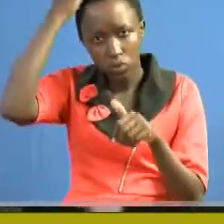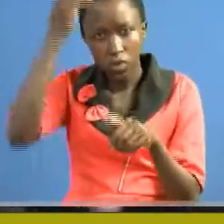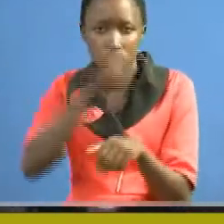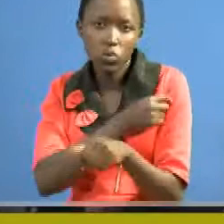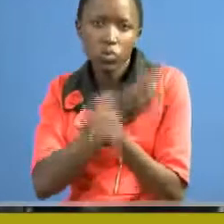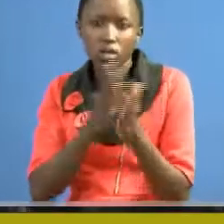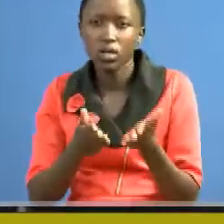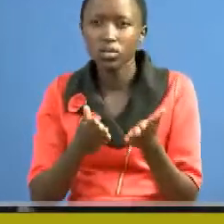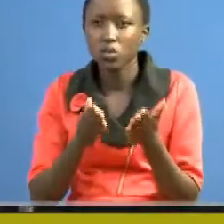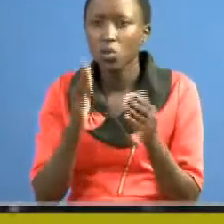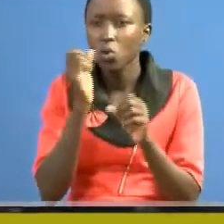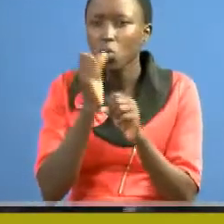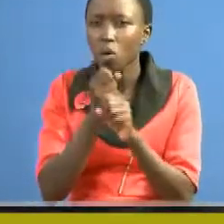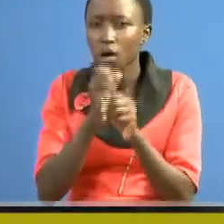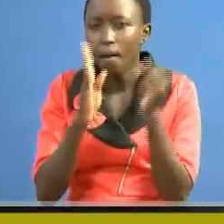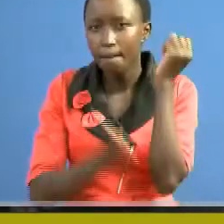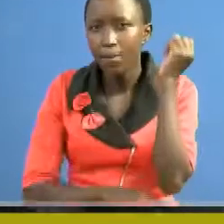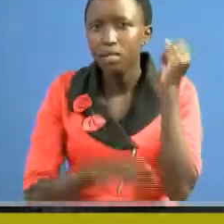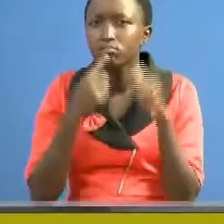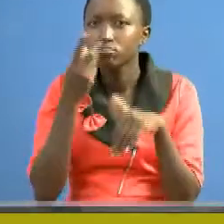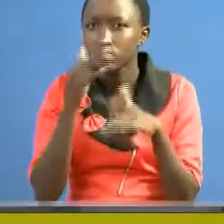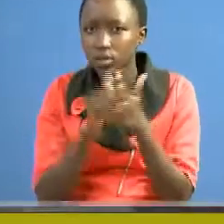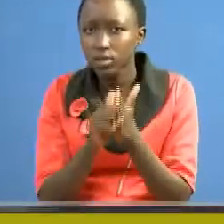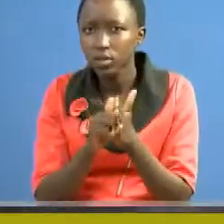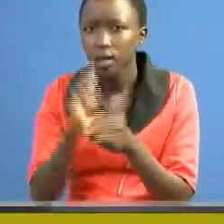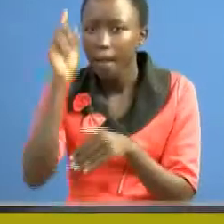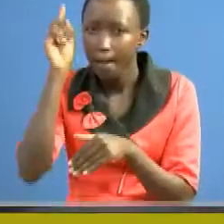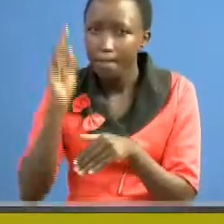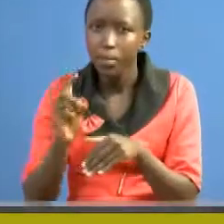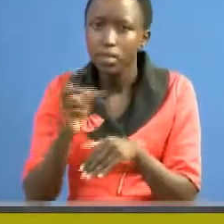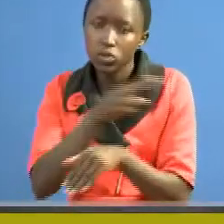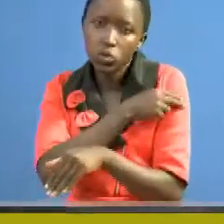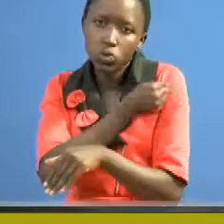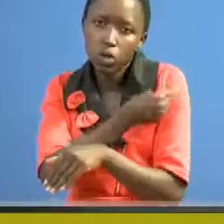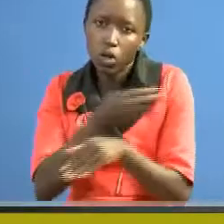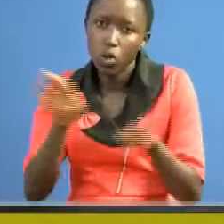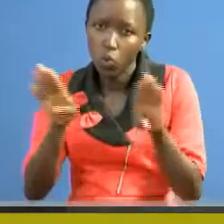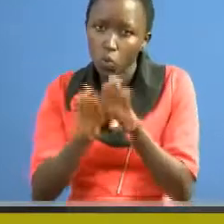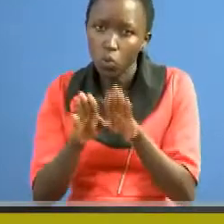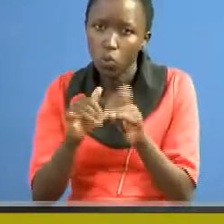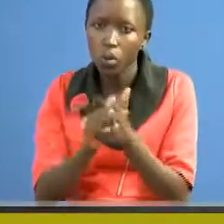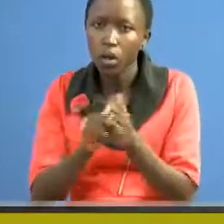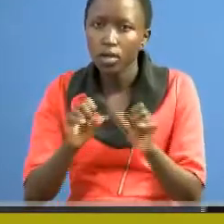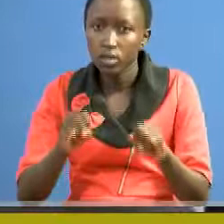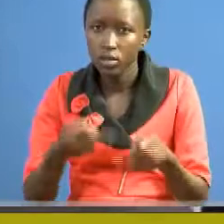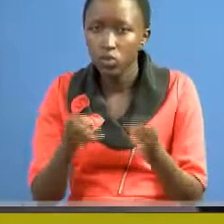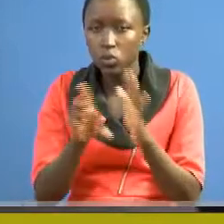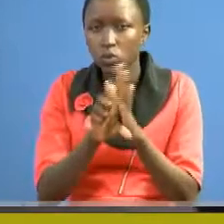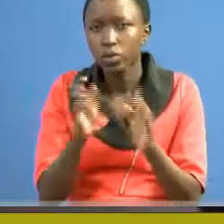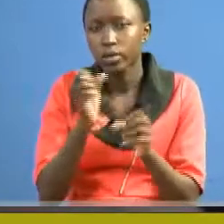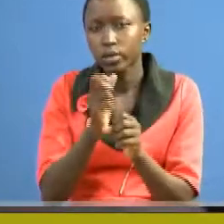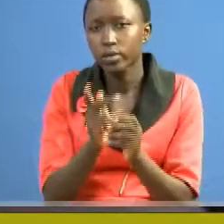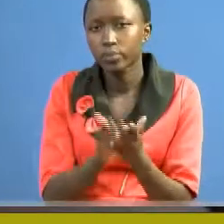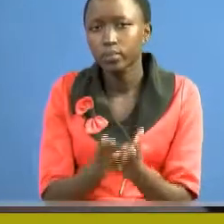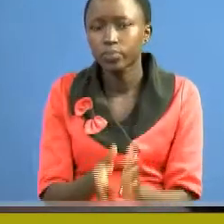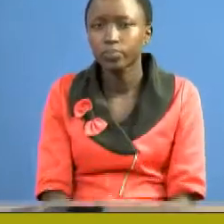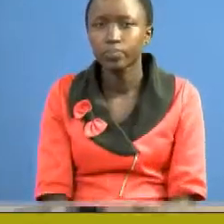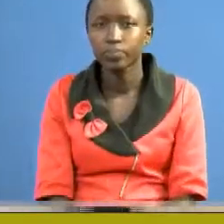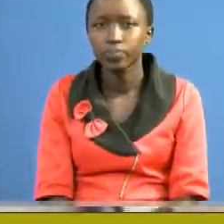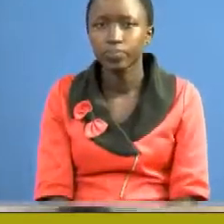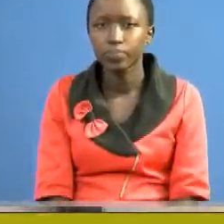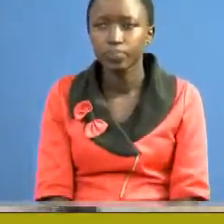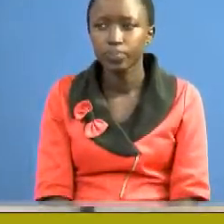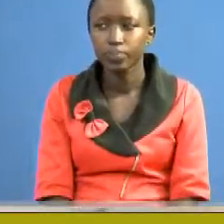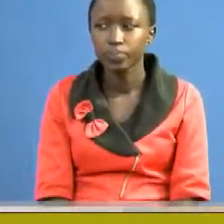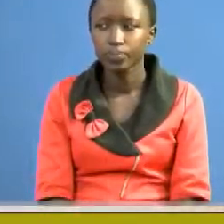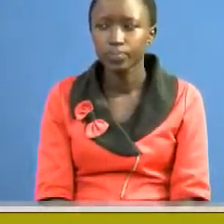madaktari. Mwanahabari mmoja Michael Mtinda alisema kuwa shati hospitali hiyo ifungwe na sera muhimu zishughulikiwe.